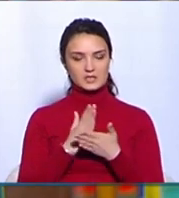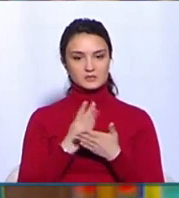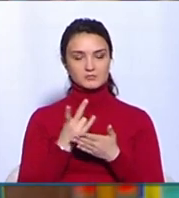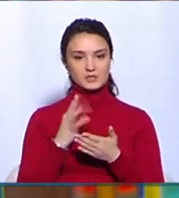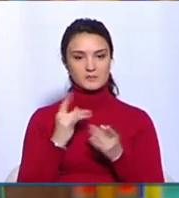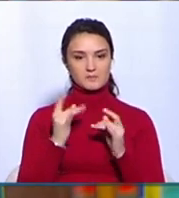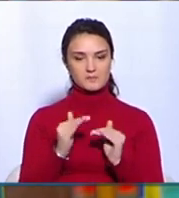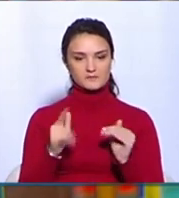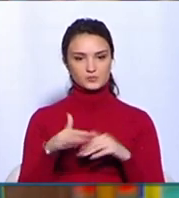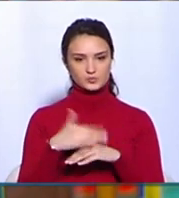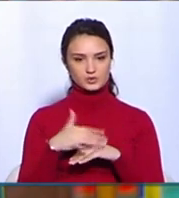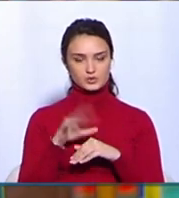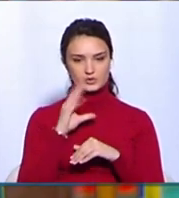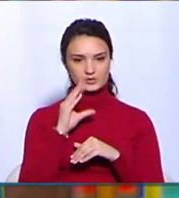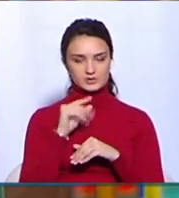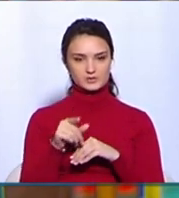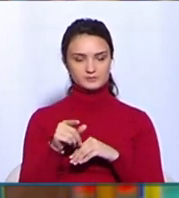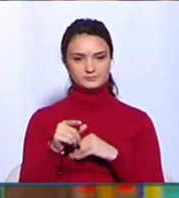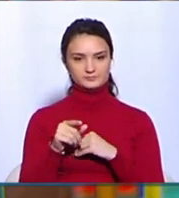მაგრამ ბავშვს ქუჩაში, როდესაც